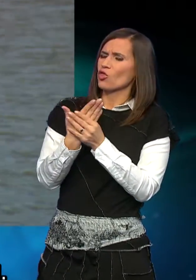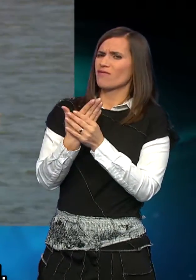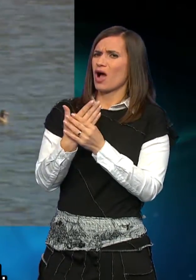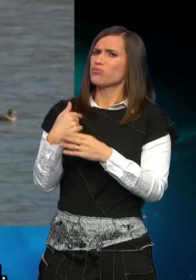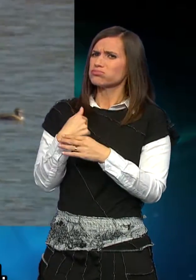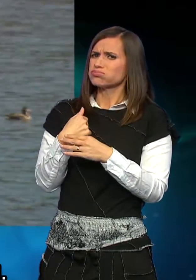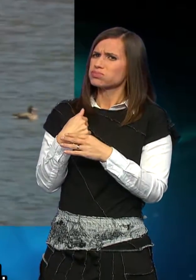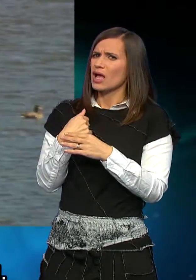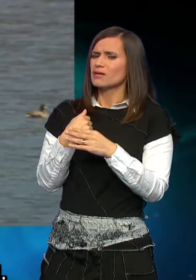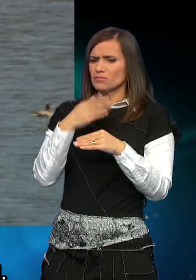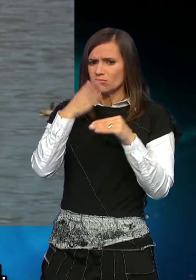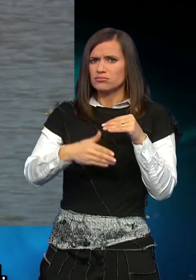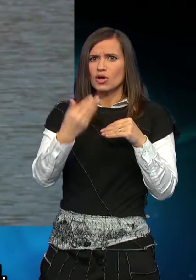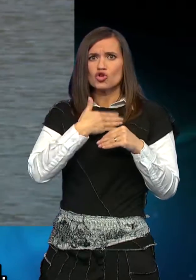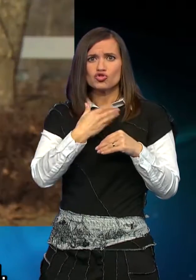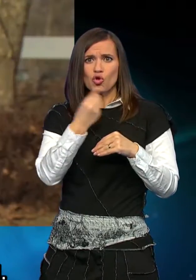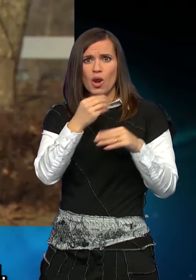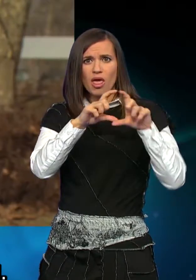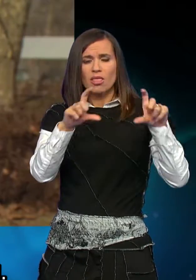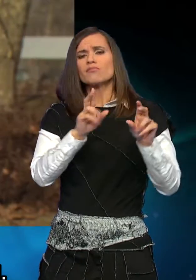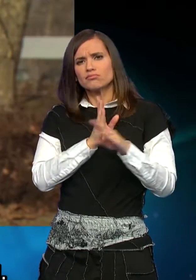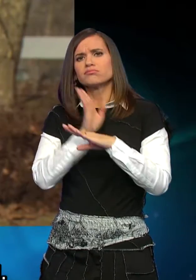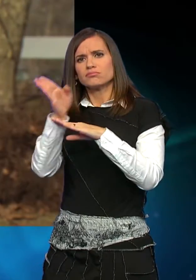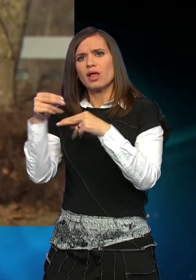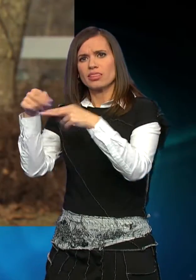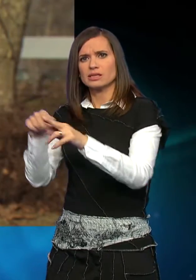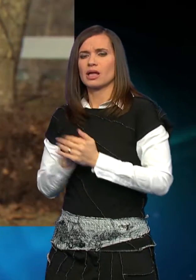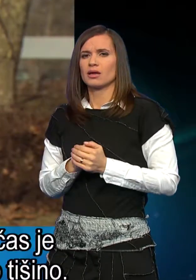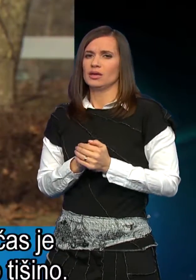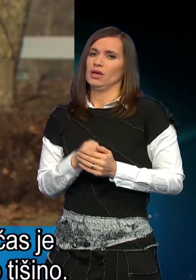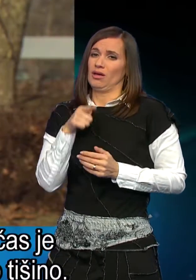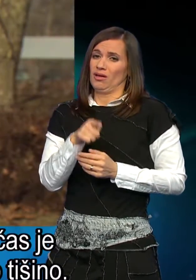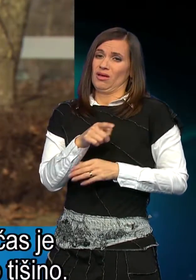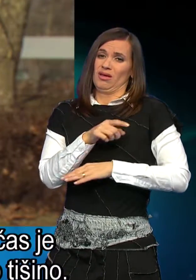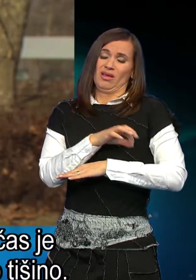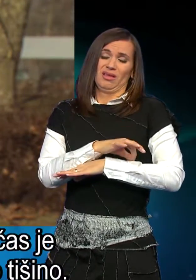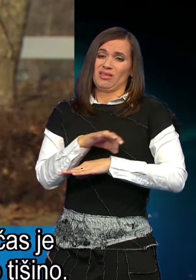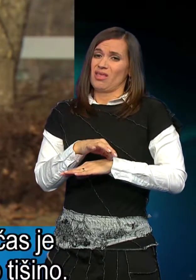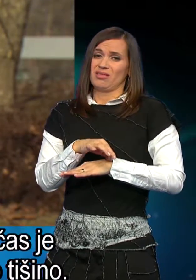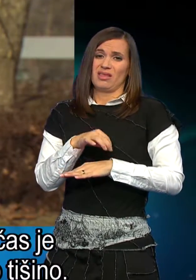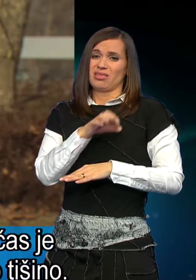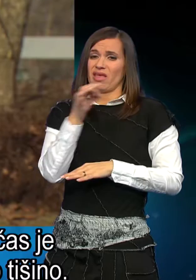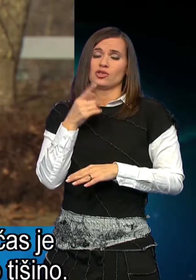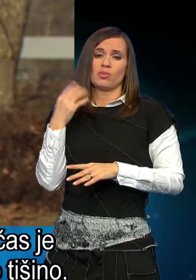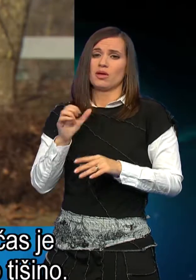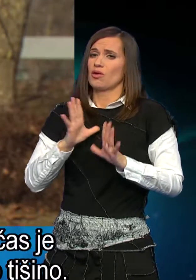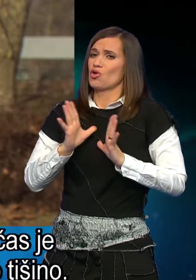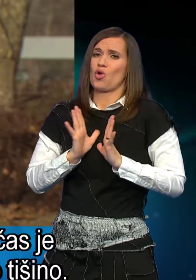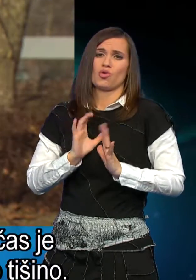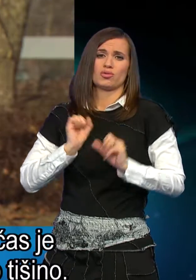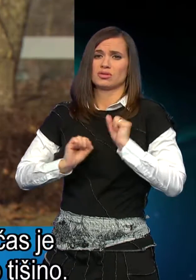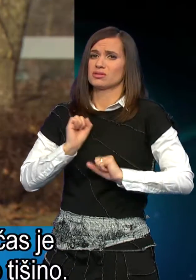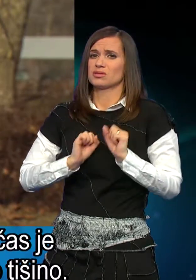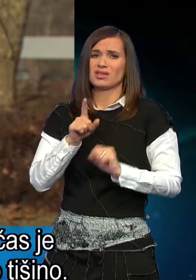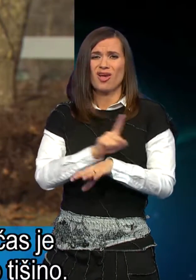oglasim potem po končanem šolanju. Ti dnevi so bili grozni, ja. Ta čas je bil grozen.